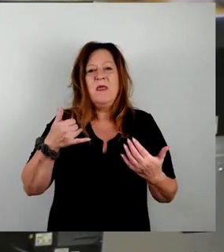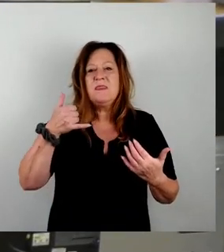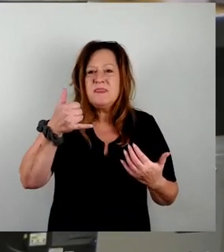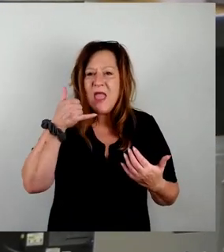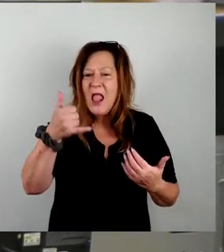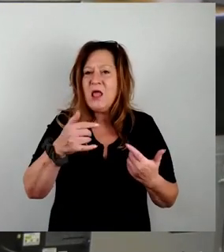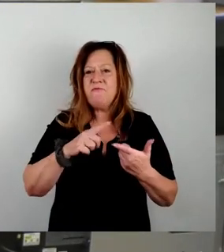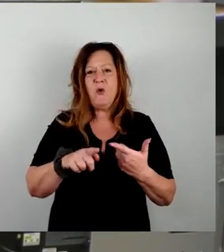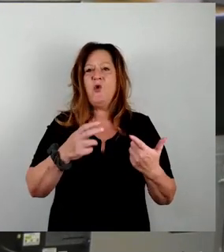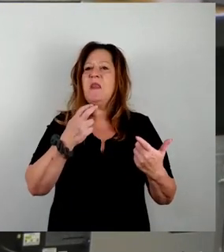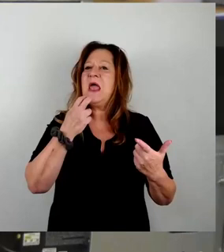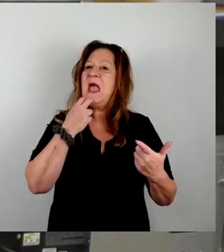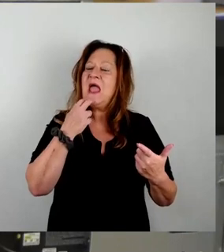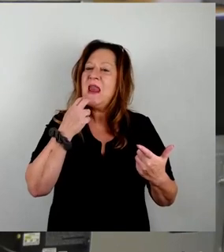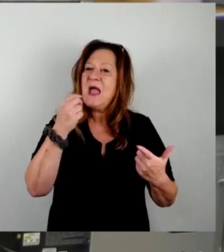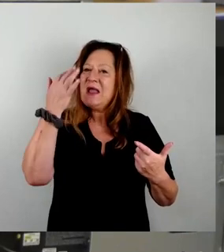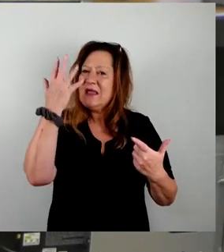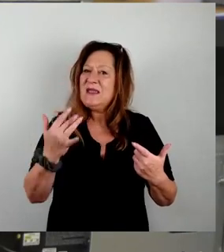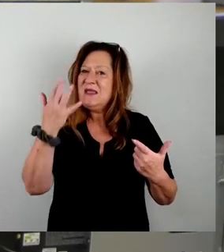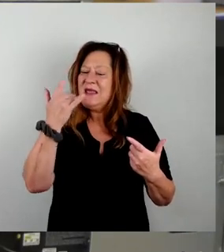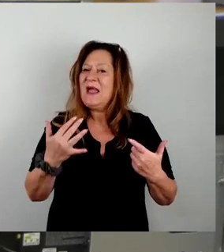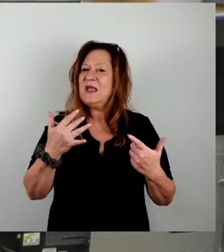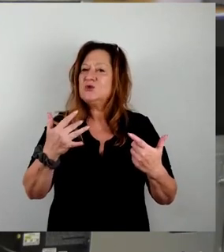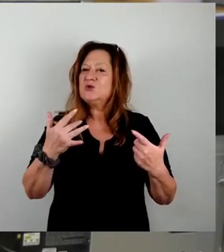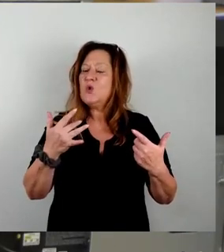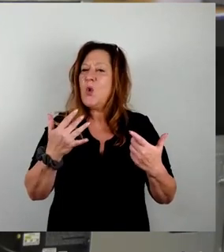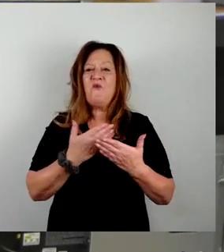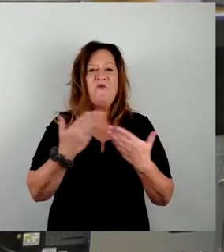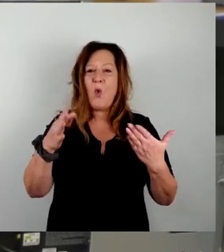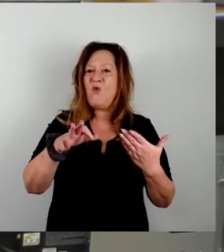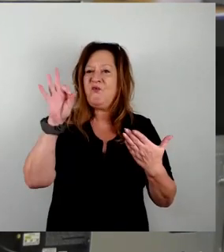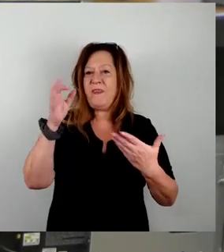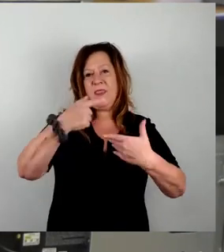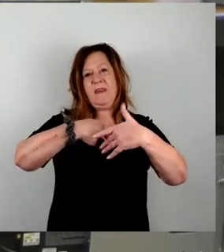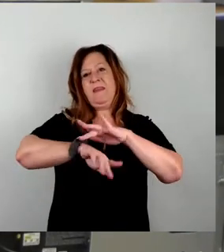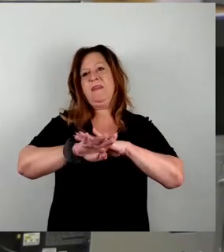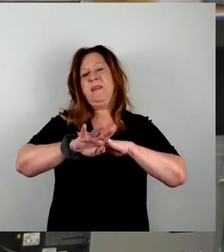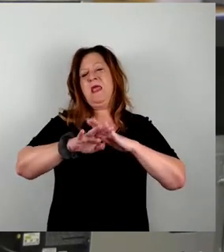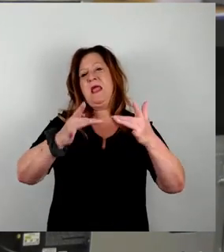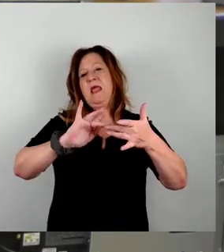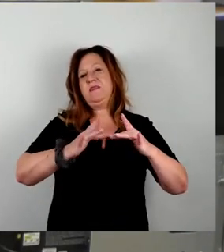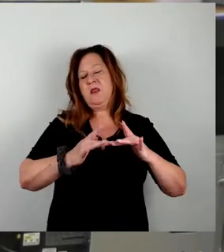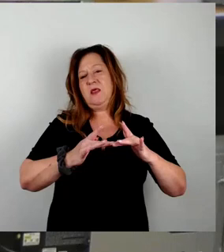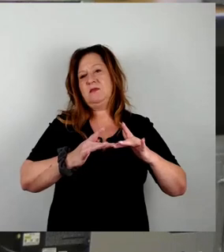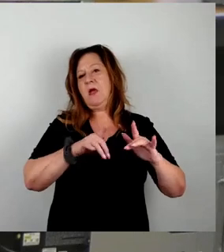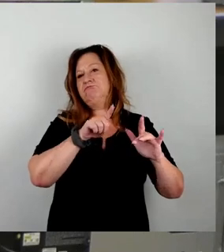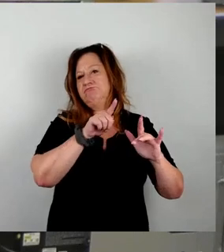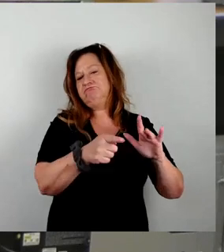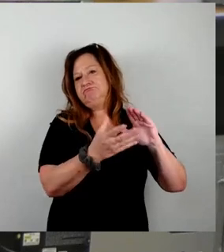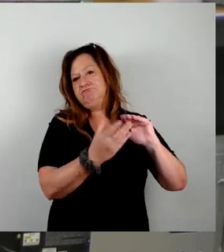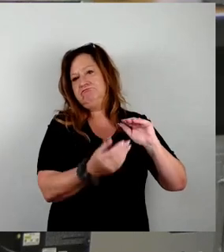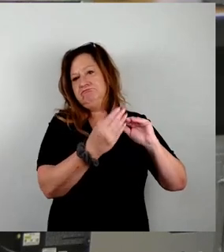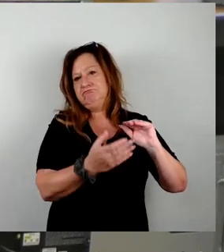Energierechnungen im Internet bereitstellt und man diese dort mit Benutzernamen und